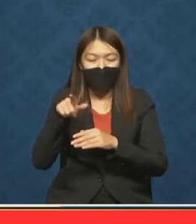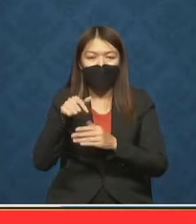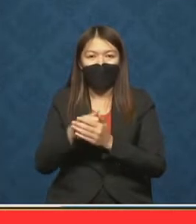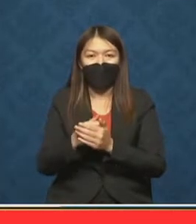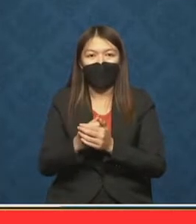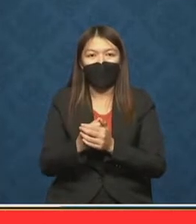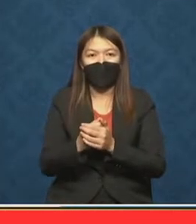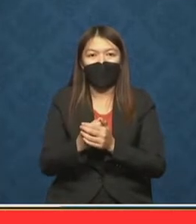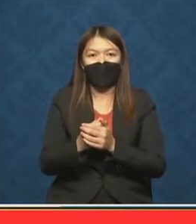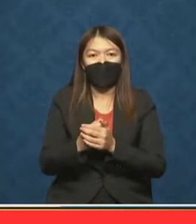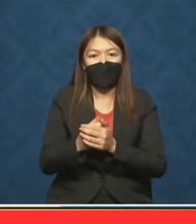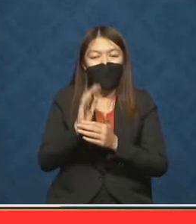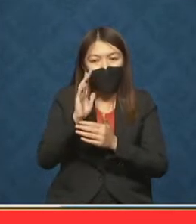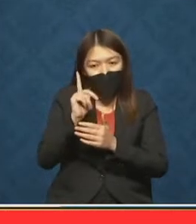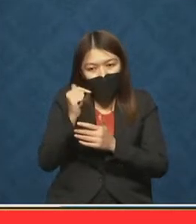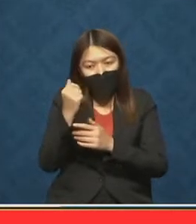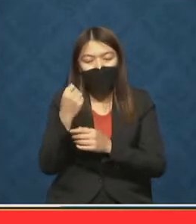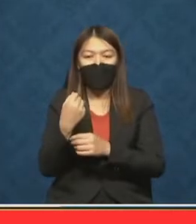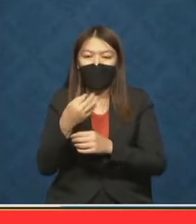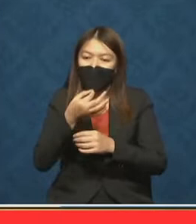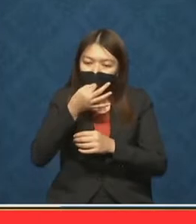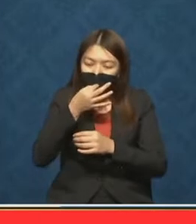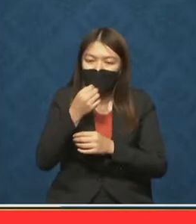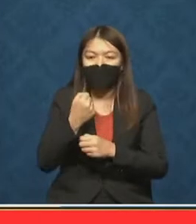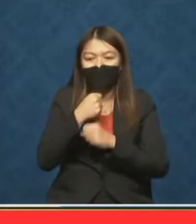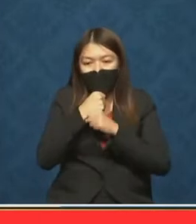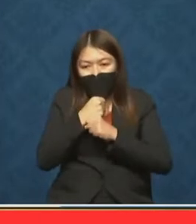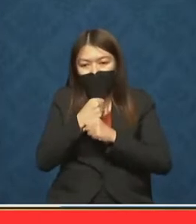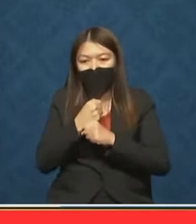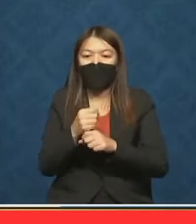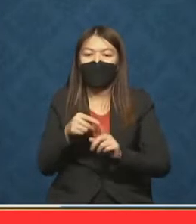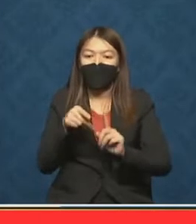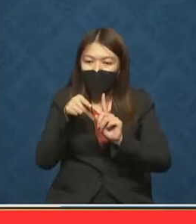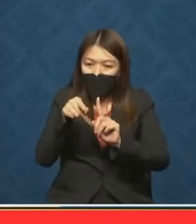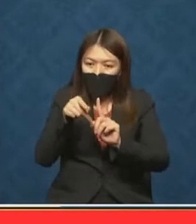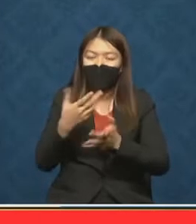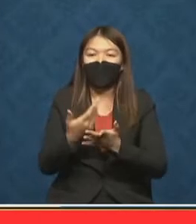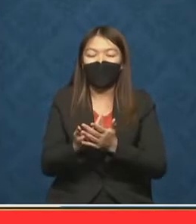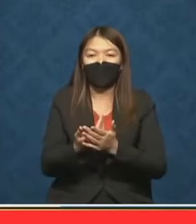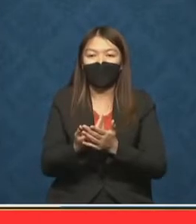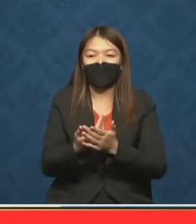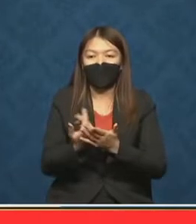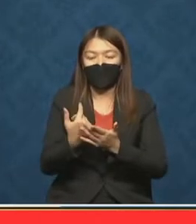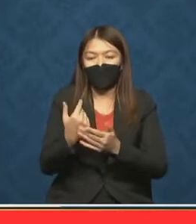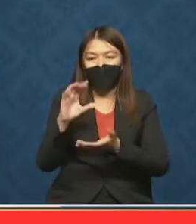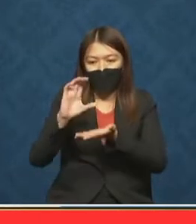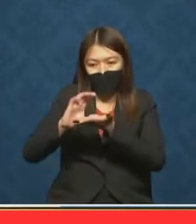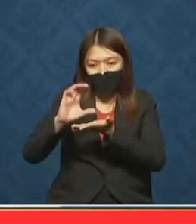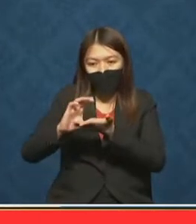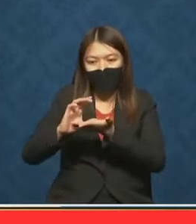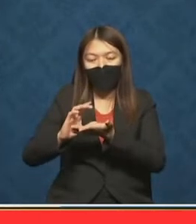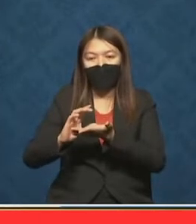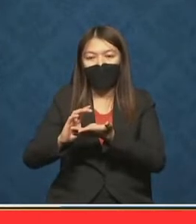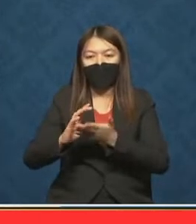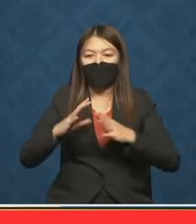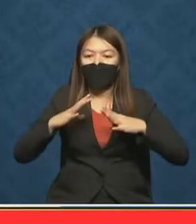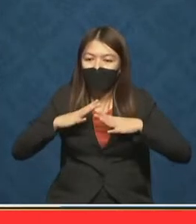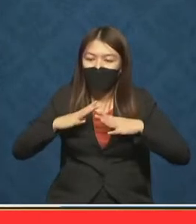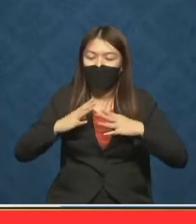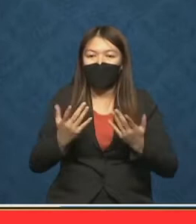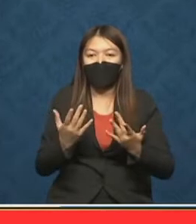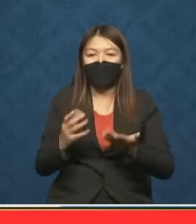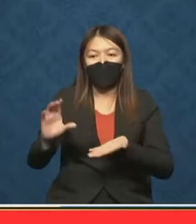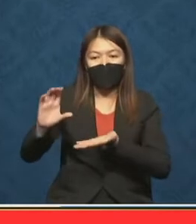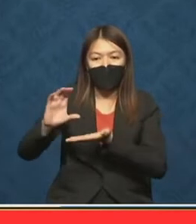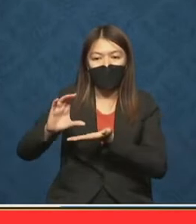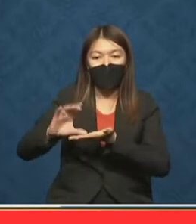มารดาปราชารัดบ้าง บี้เลี้งชีพู่ส่งอายุ 1,000าท.พักหนี่กองทนหมู่บ้าน 4 ปี ตั้งกอง